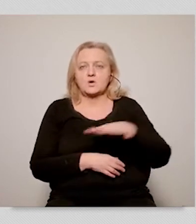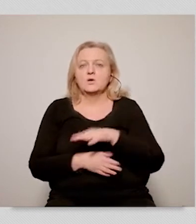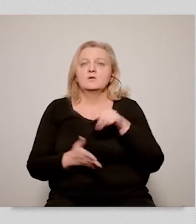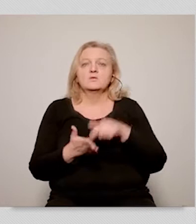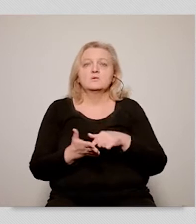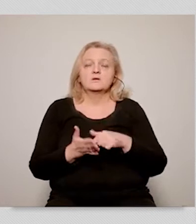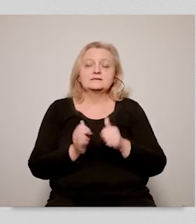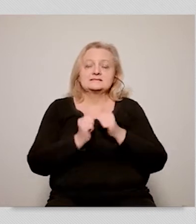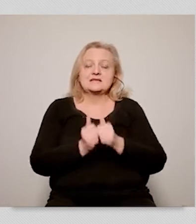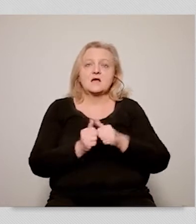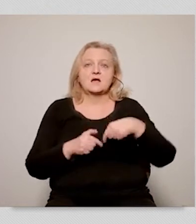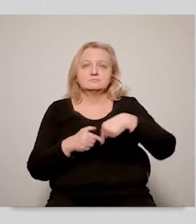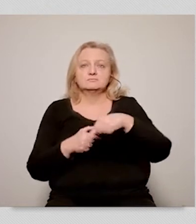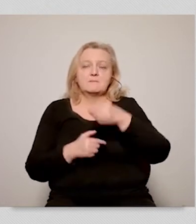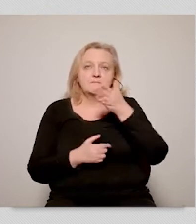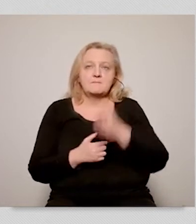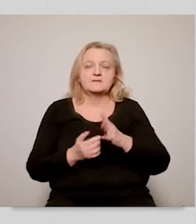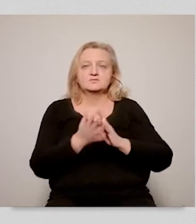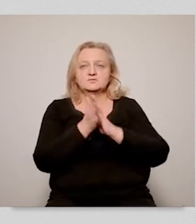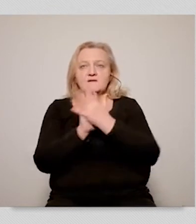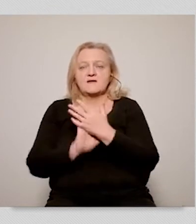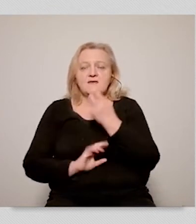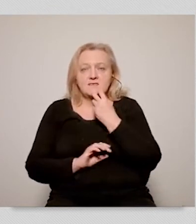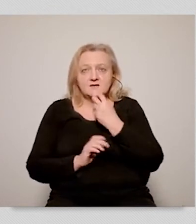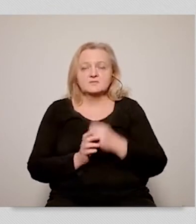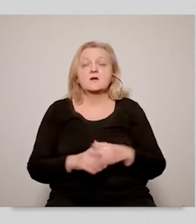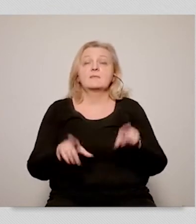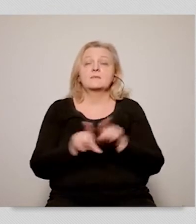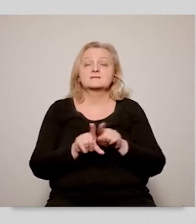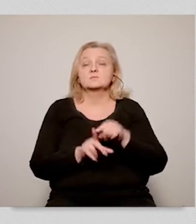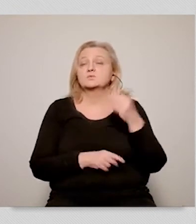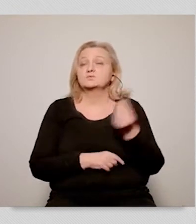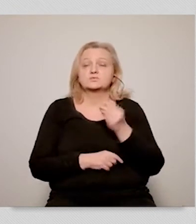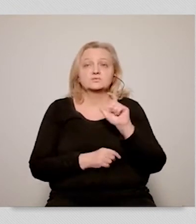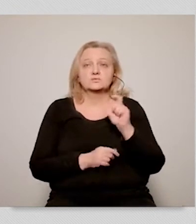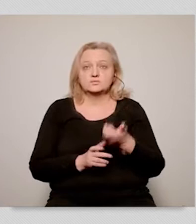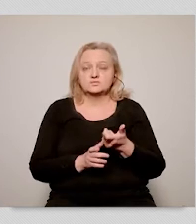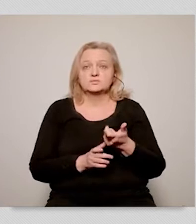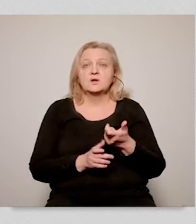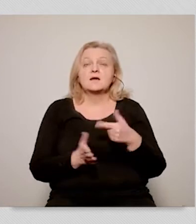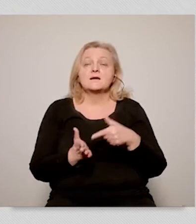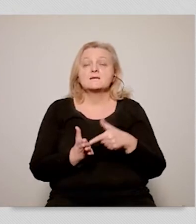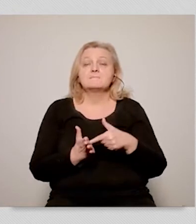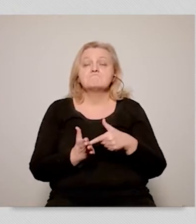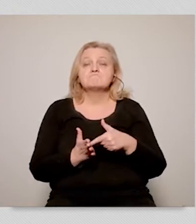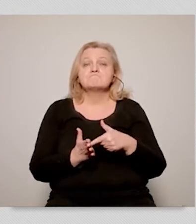jakie czekają nas wyzwania, jeśli chodzi o transformację energetyczną i również o tym, na ile